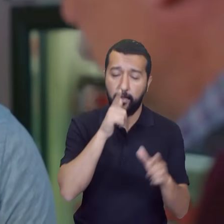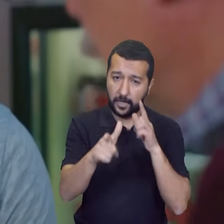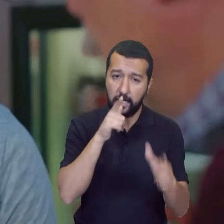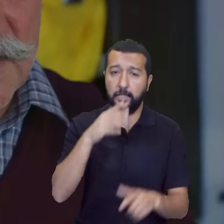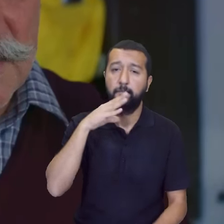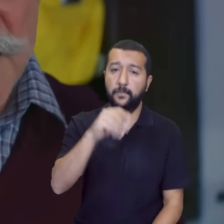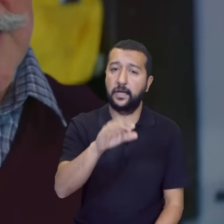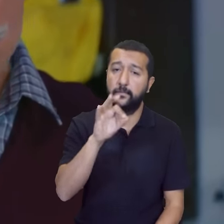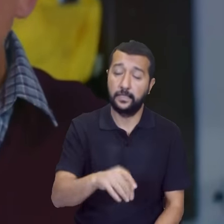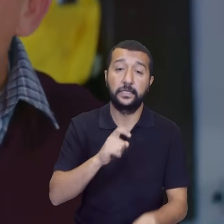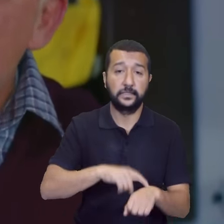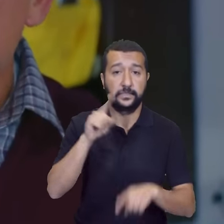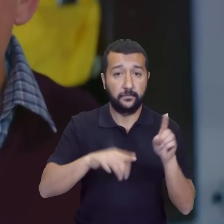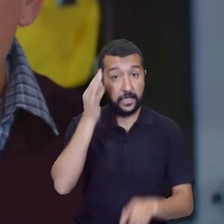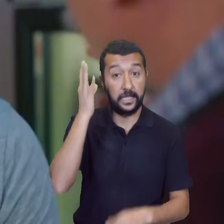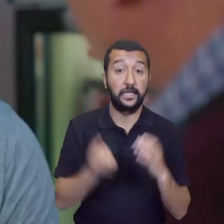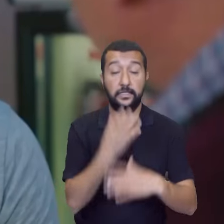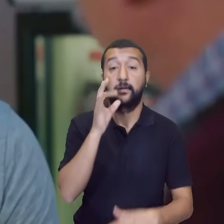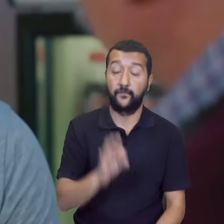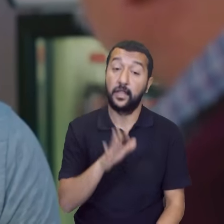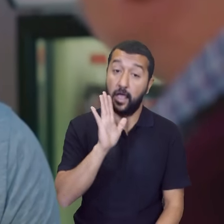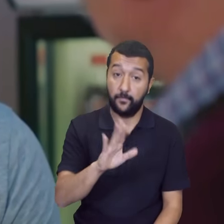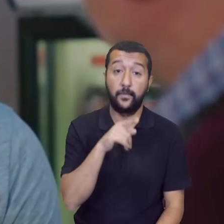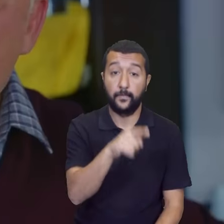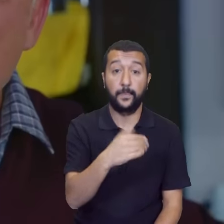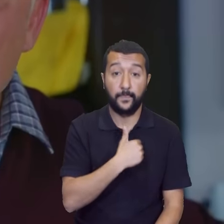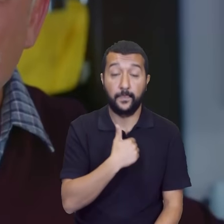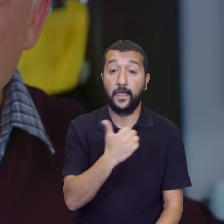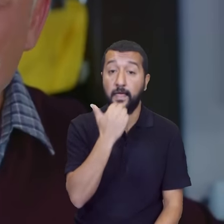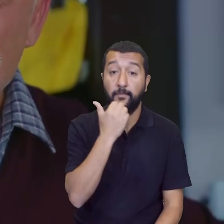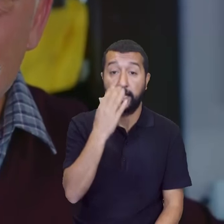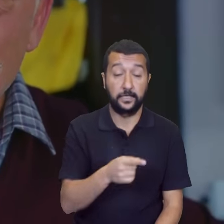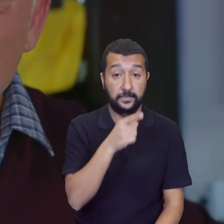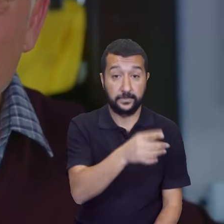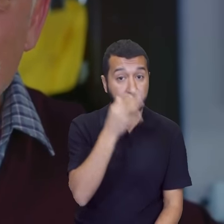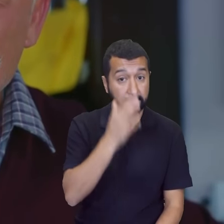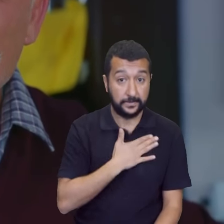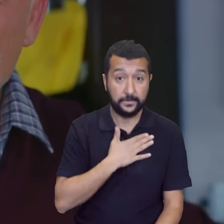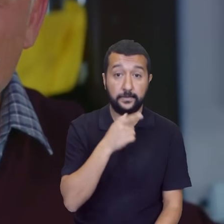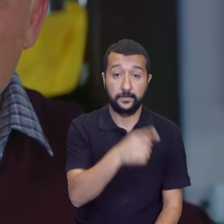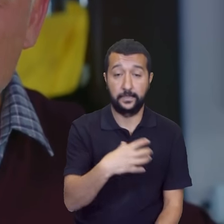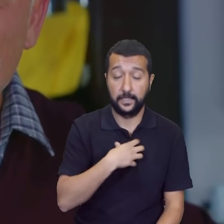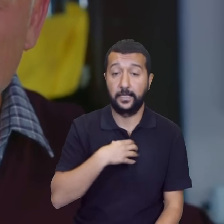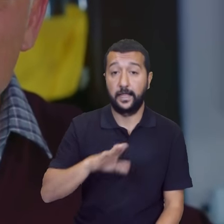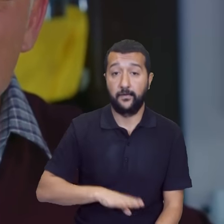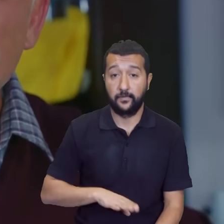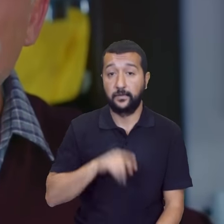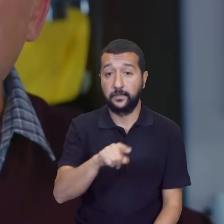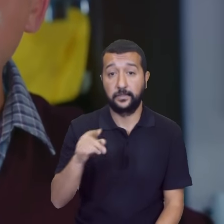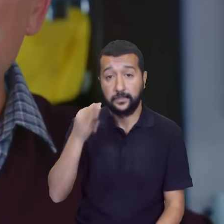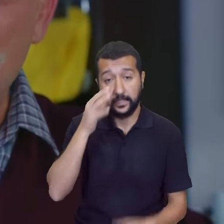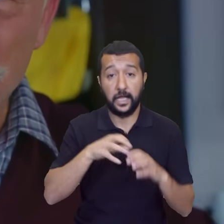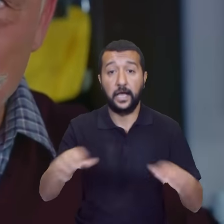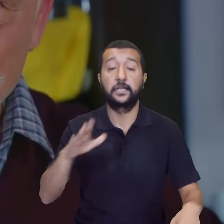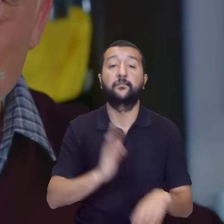bağırdım, çağırdım. Zaman zaman dellendim de, ama bana emanet edilen canını kendi evlatlarımın